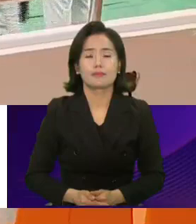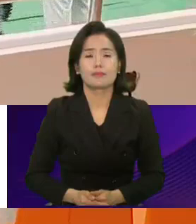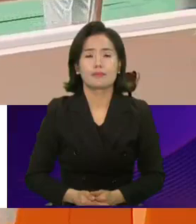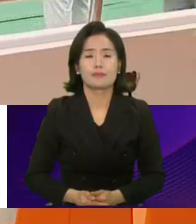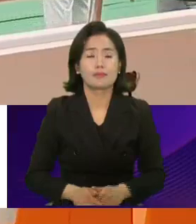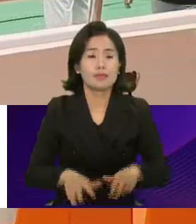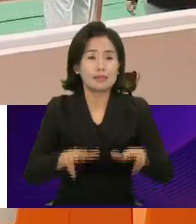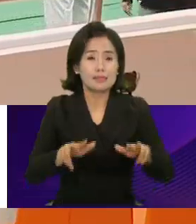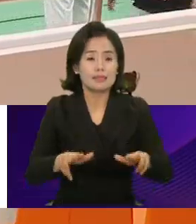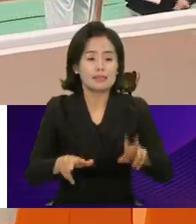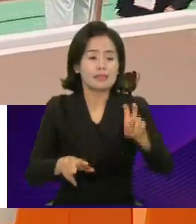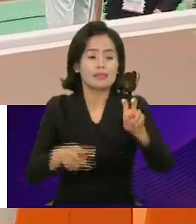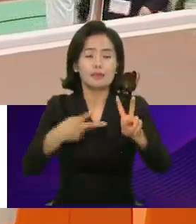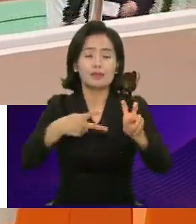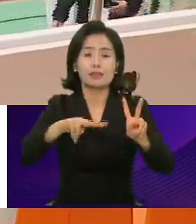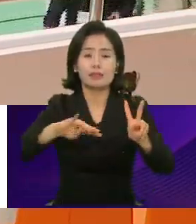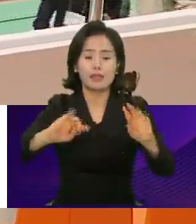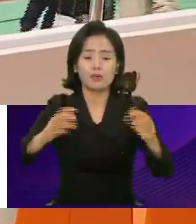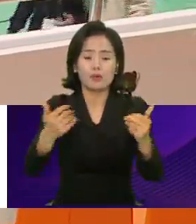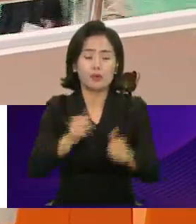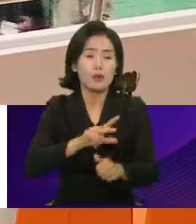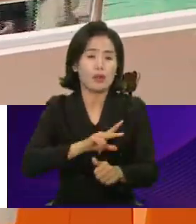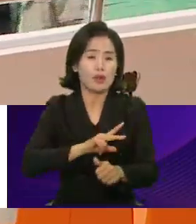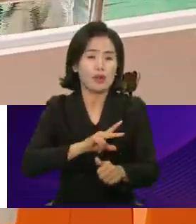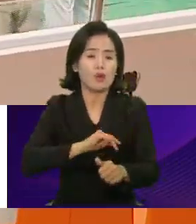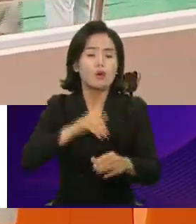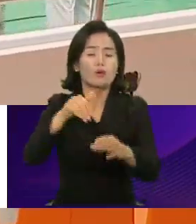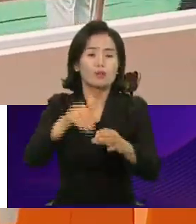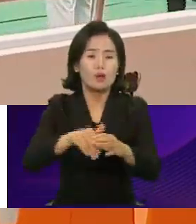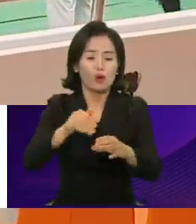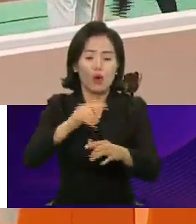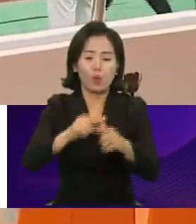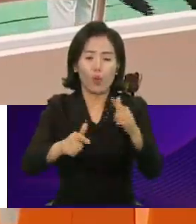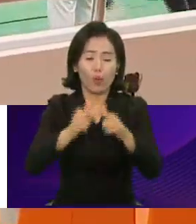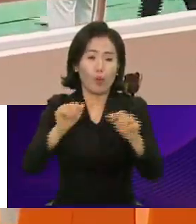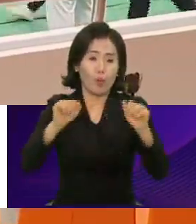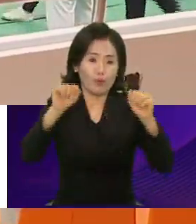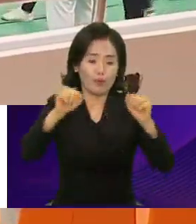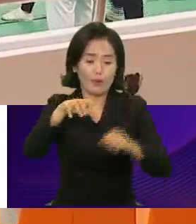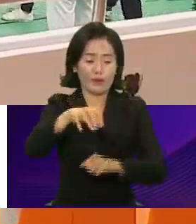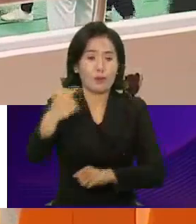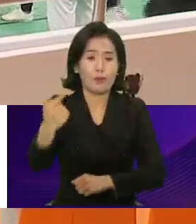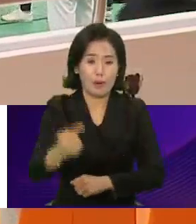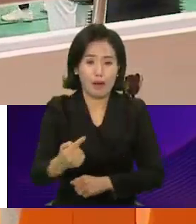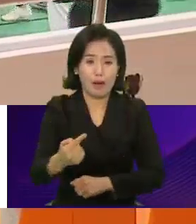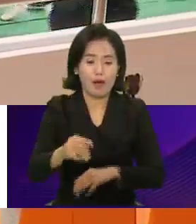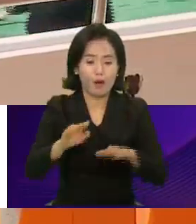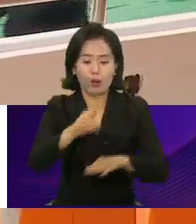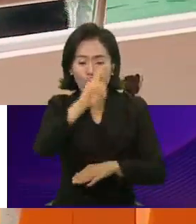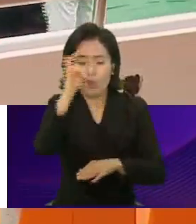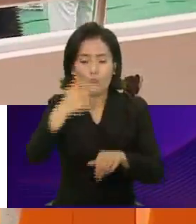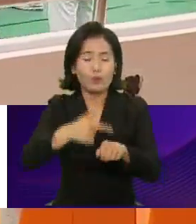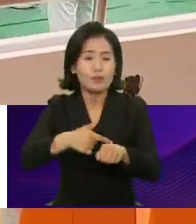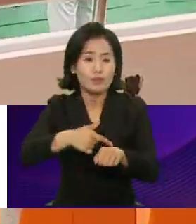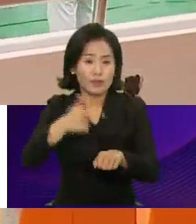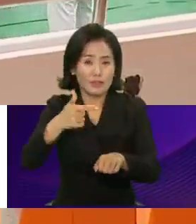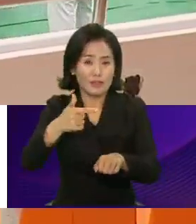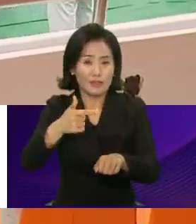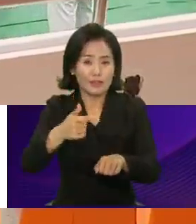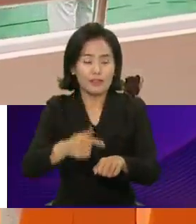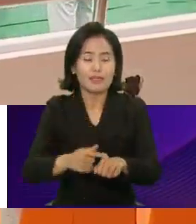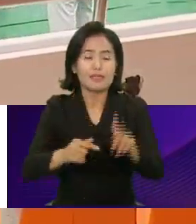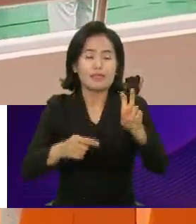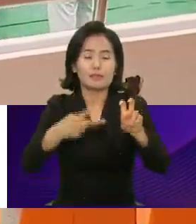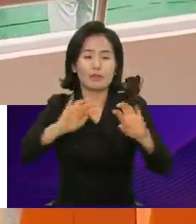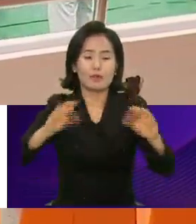네, 저는 지금 제22대 국회의원 선거 개표소가 마련된 목포 실내체육관에 나와 있습니다. 오늘 오후 6시를 기점으로